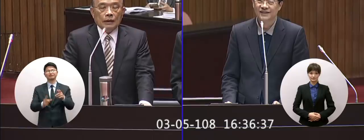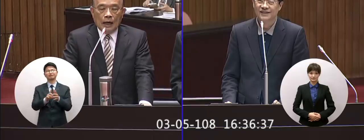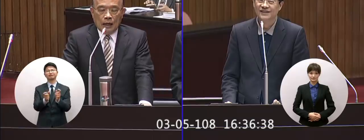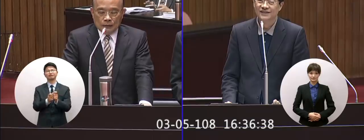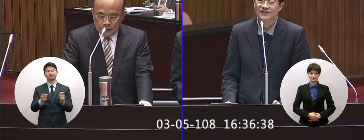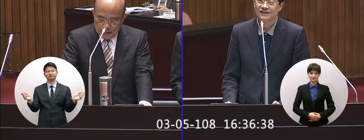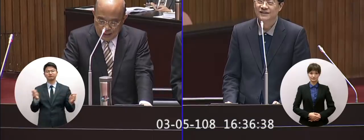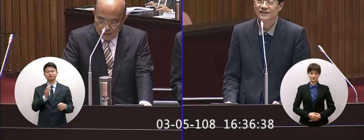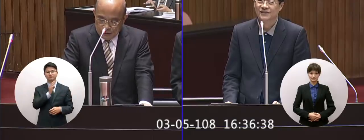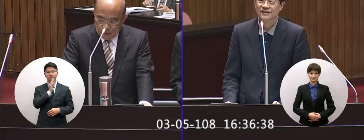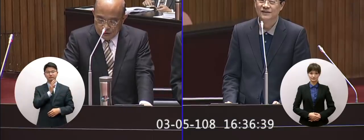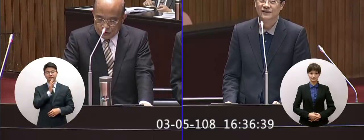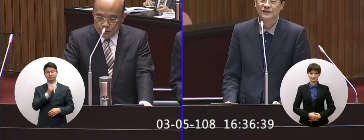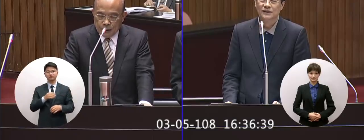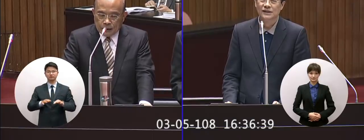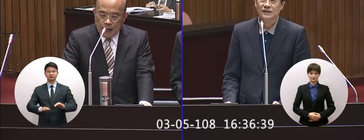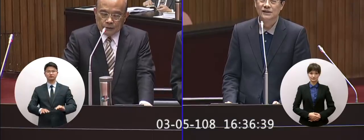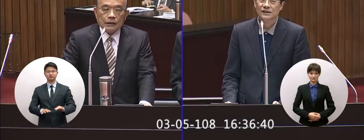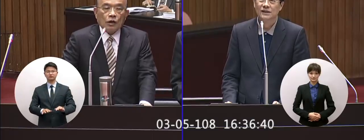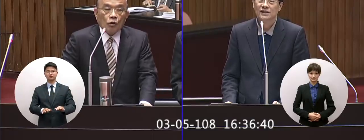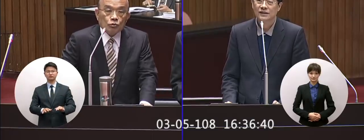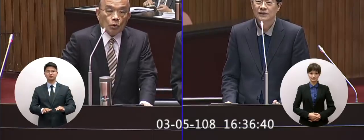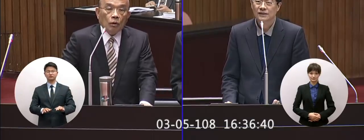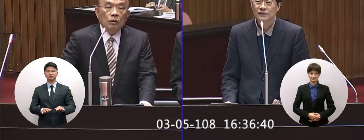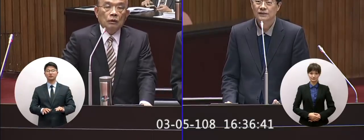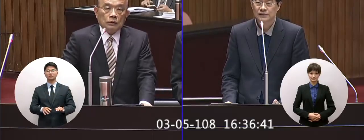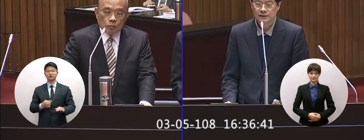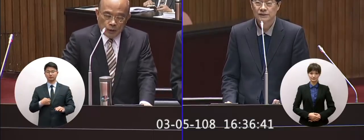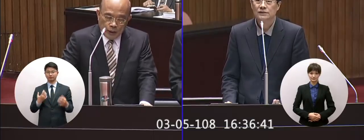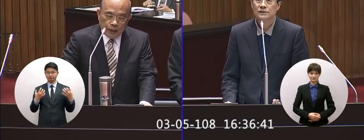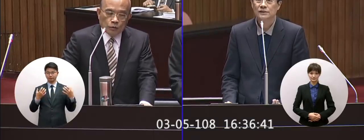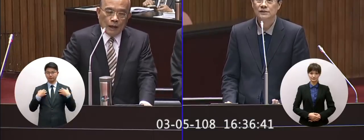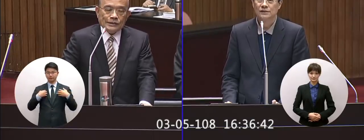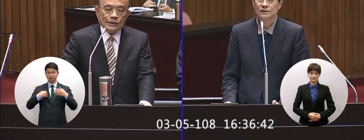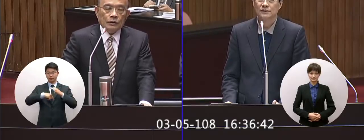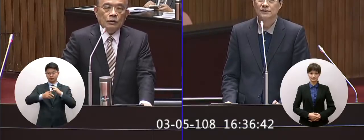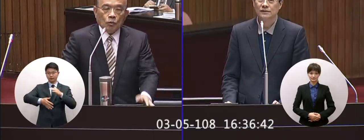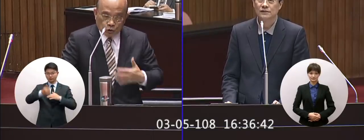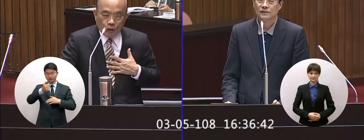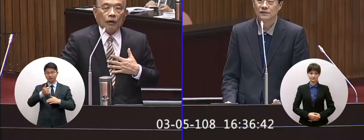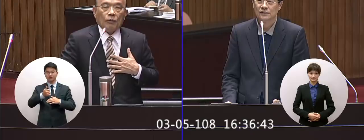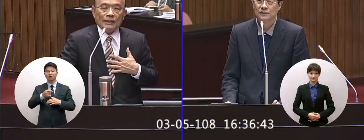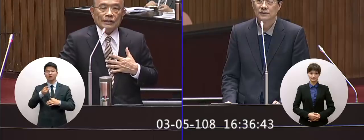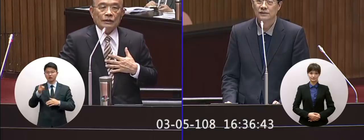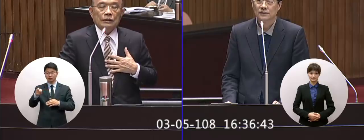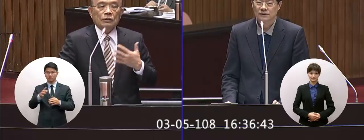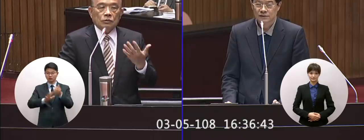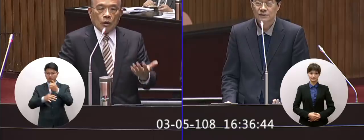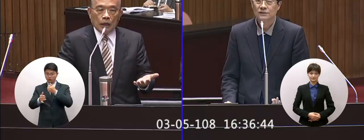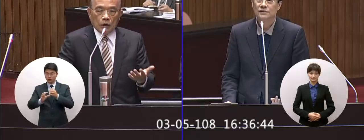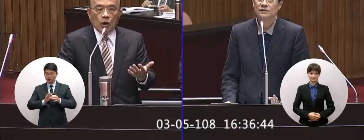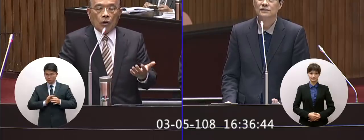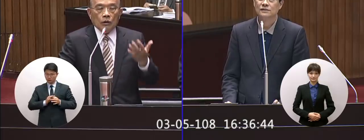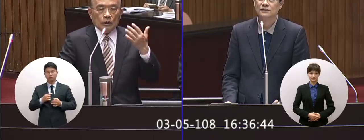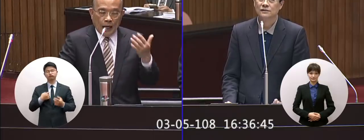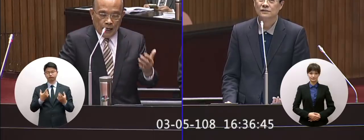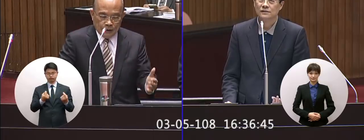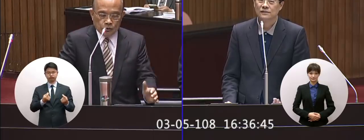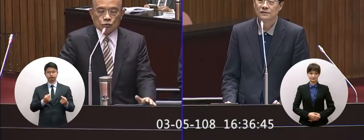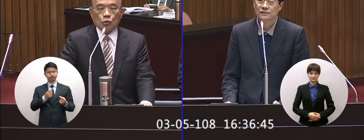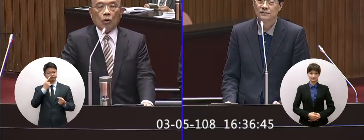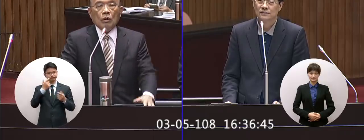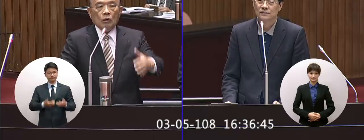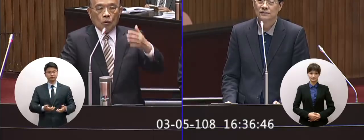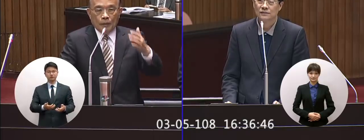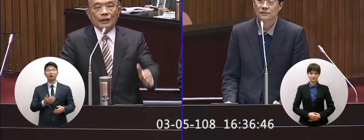间嘛，那现在有机会扛这个工作，委员关心，我同样关心，如果能够